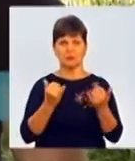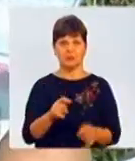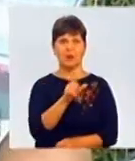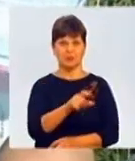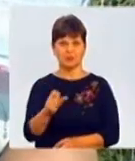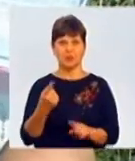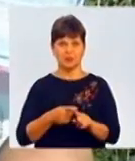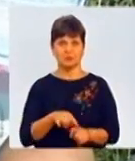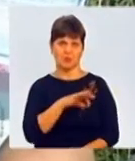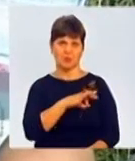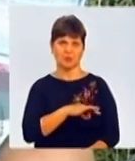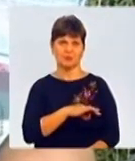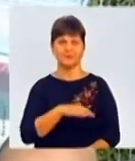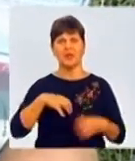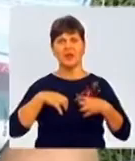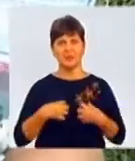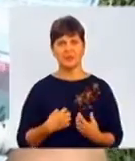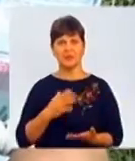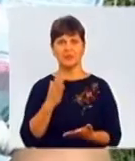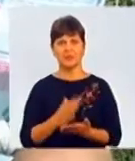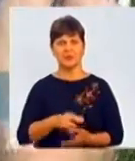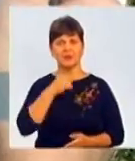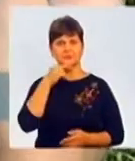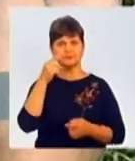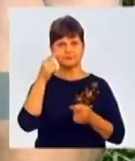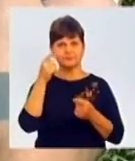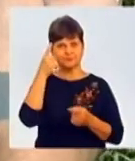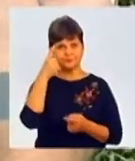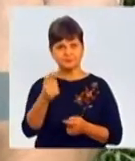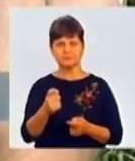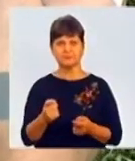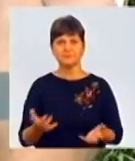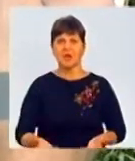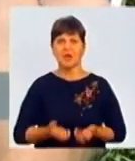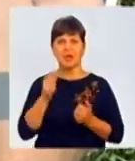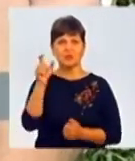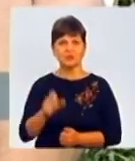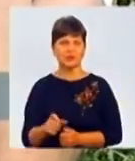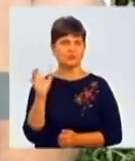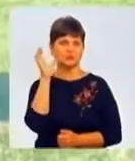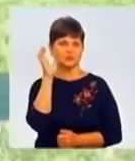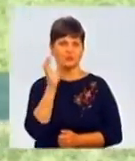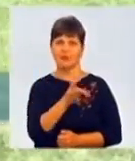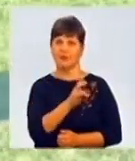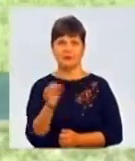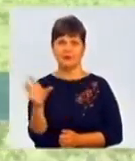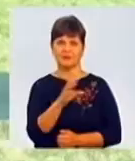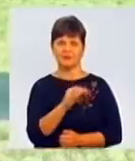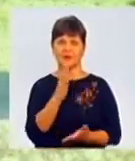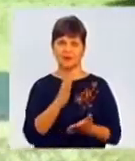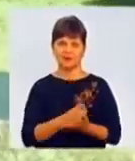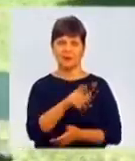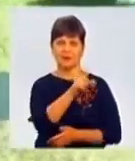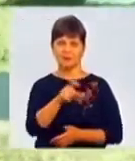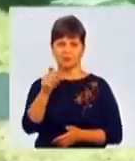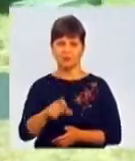дуже. Прикрим є те, що до застережень рятувальників прислухаються не всі. Стаються ситуації, коли людина втрачає контроль